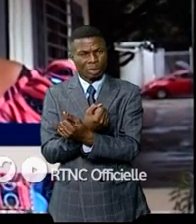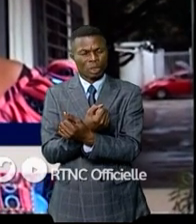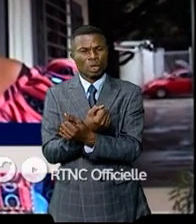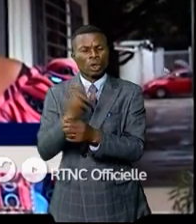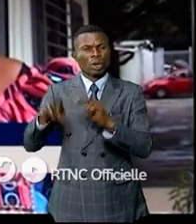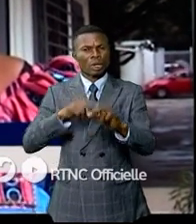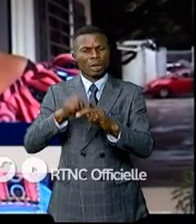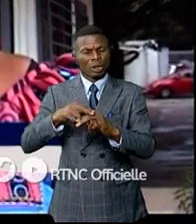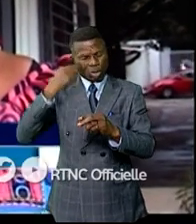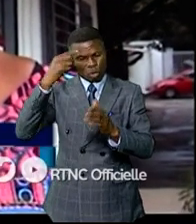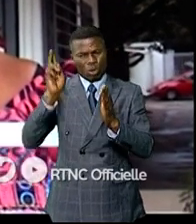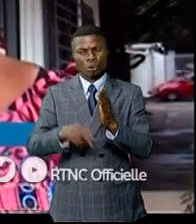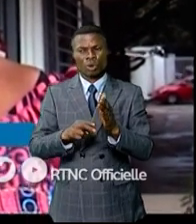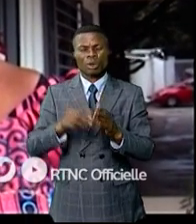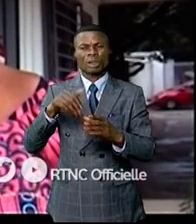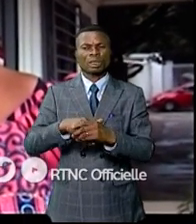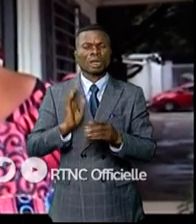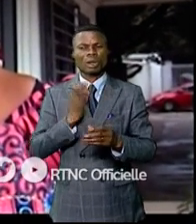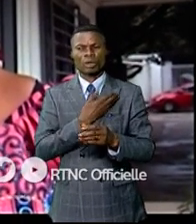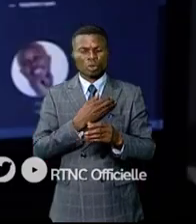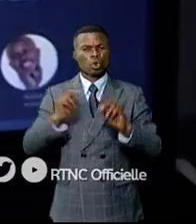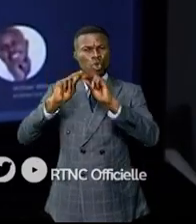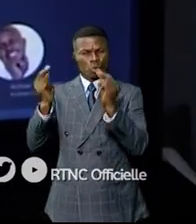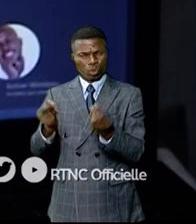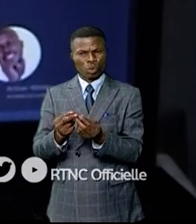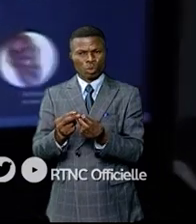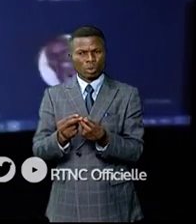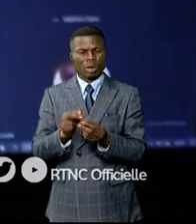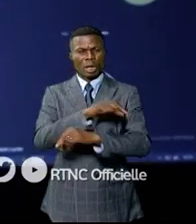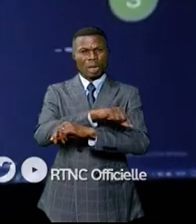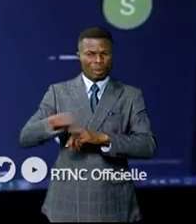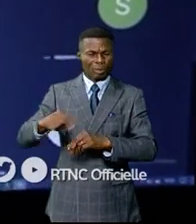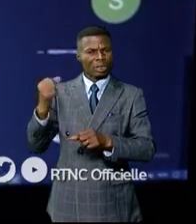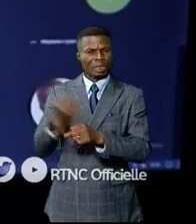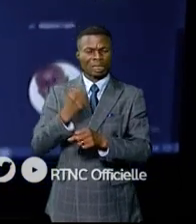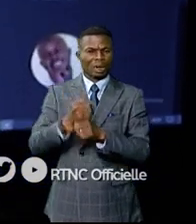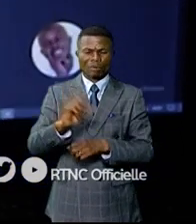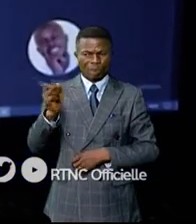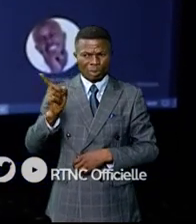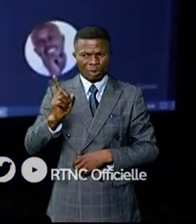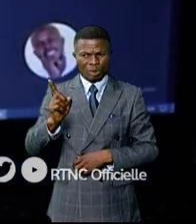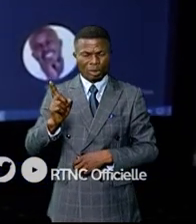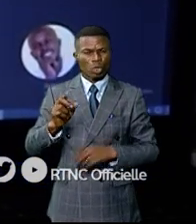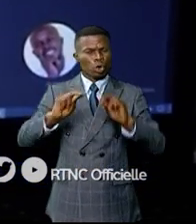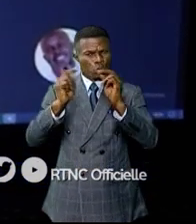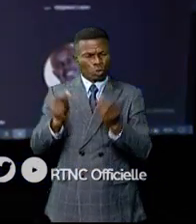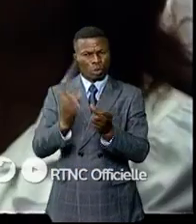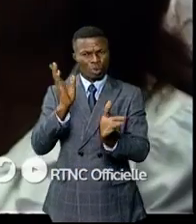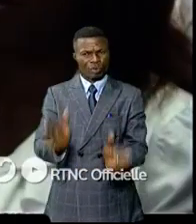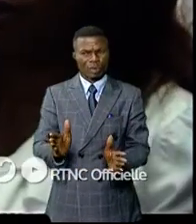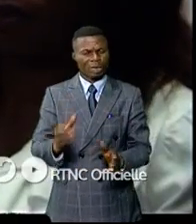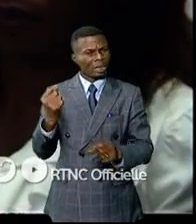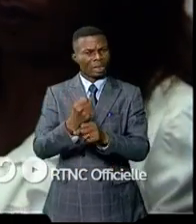de gouvernance au sein de notre structure. Un bureau ne peut pas fonctionner sans une structure, ne peut